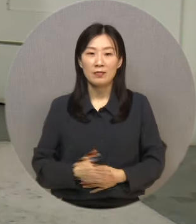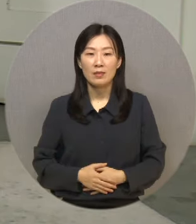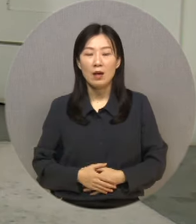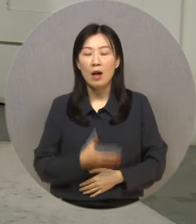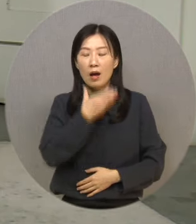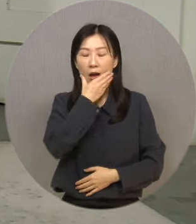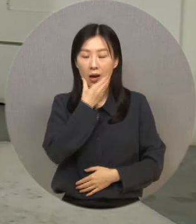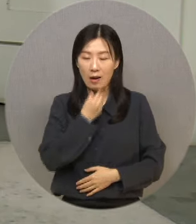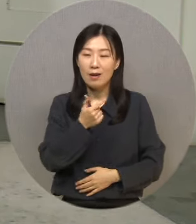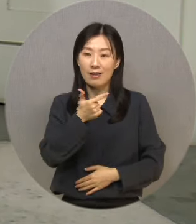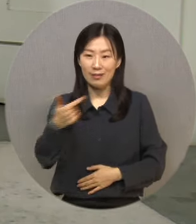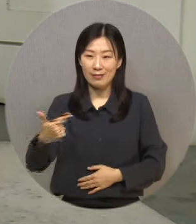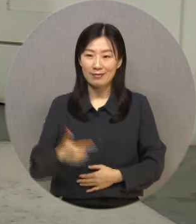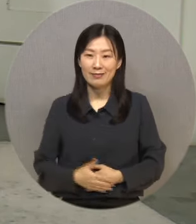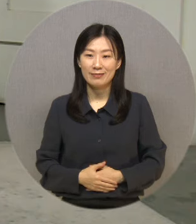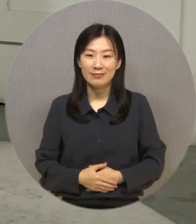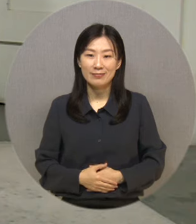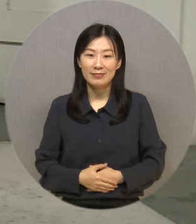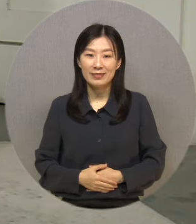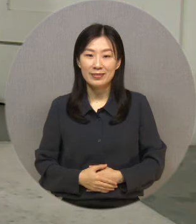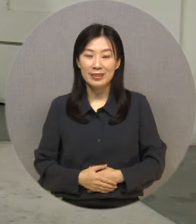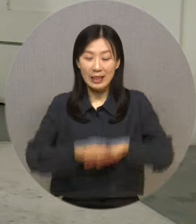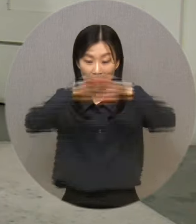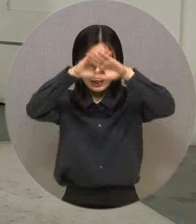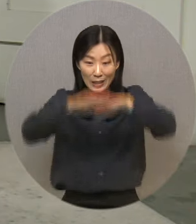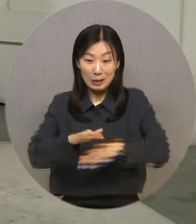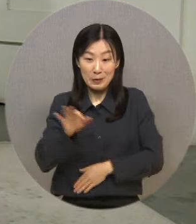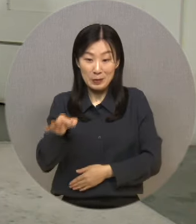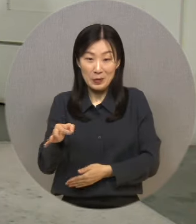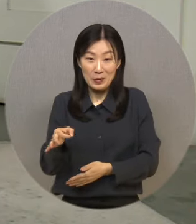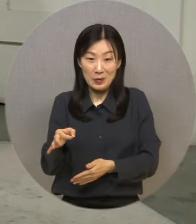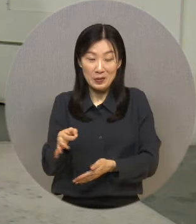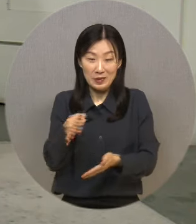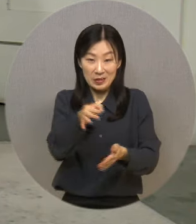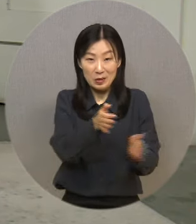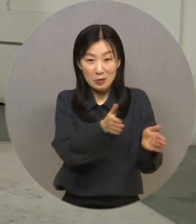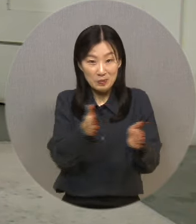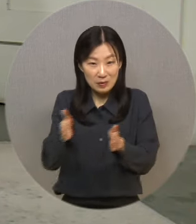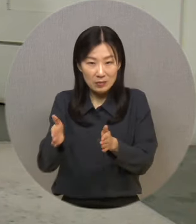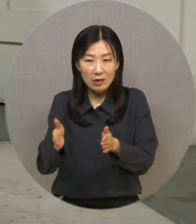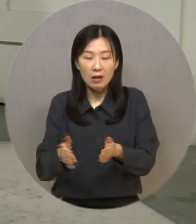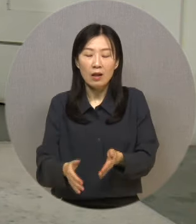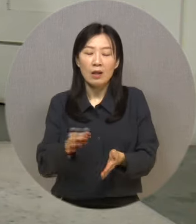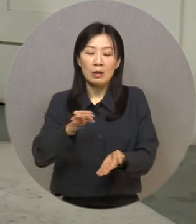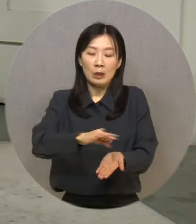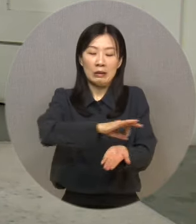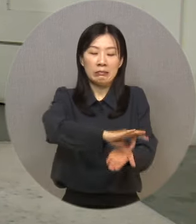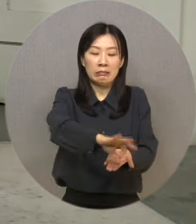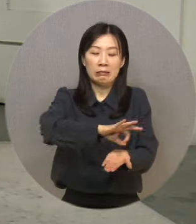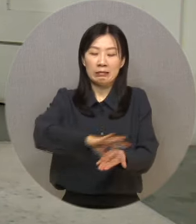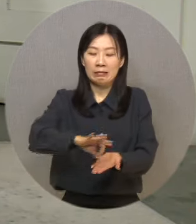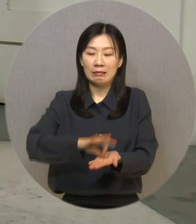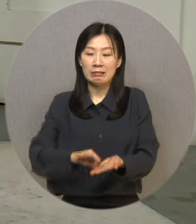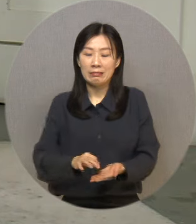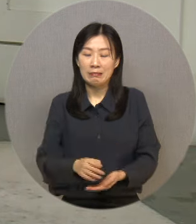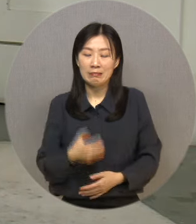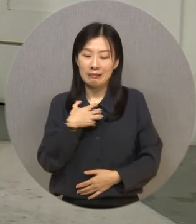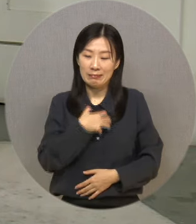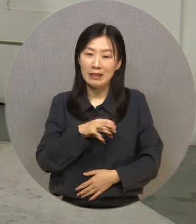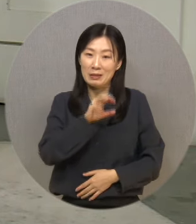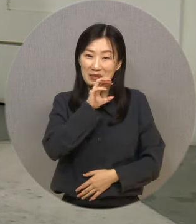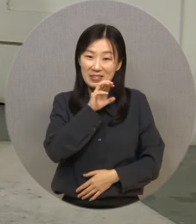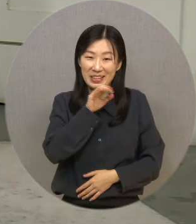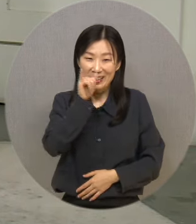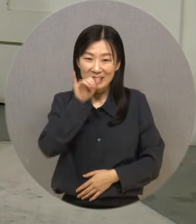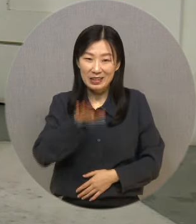네. 예. 그 세뱃돈을 준비하시면서 돈이 예. 많이 나간다고 투정을 하시면서도 그만큼 예. 또